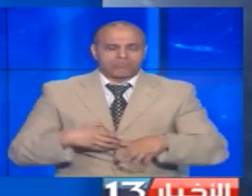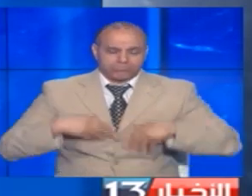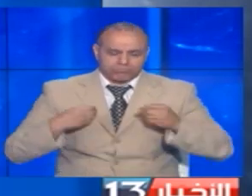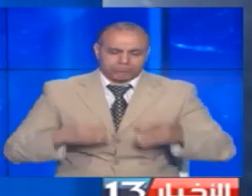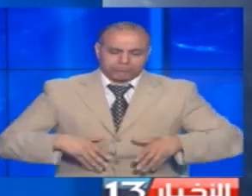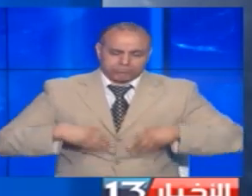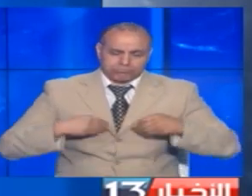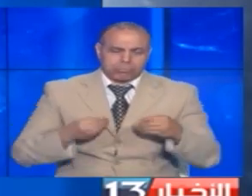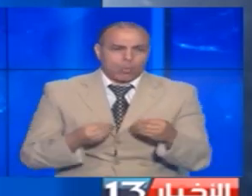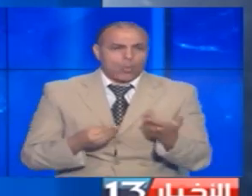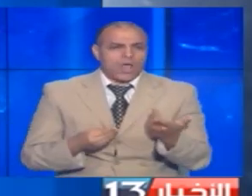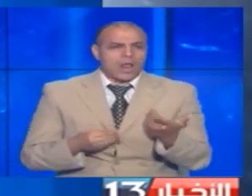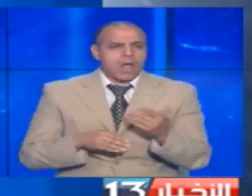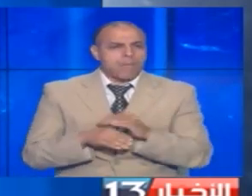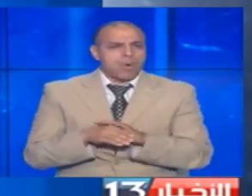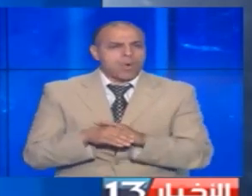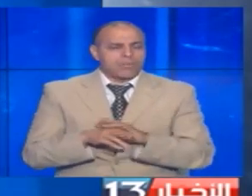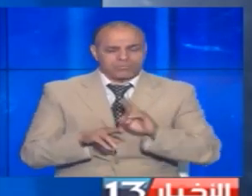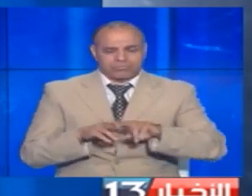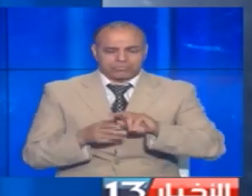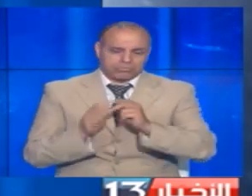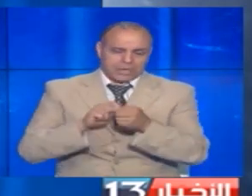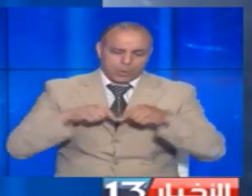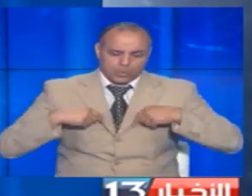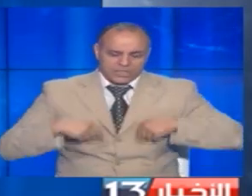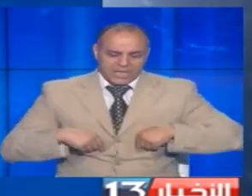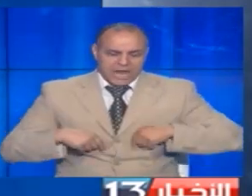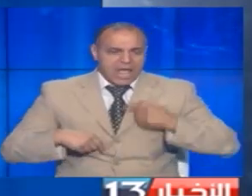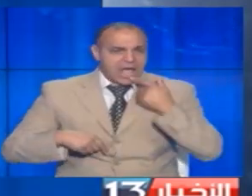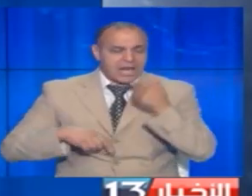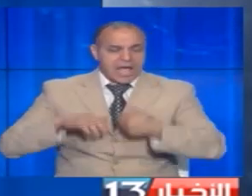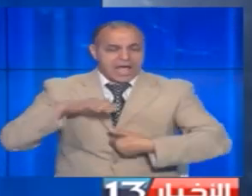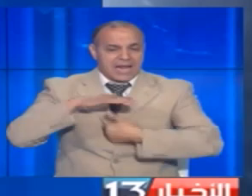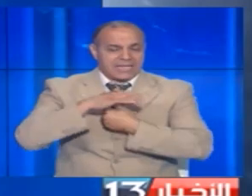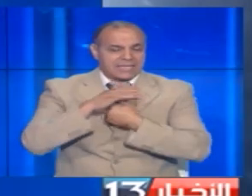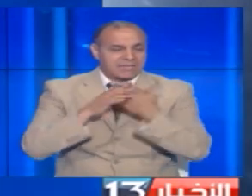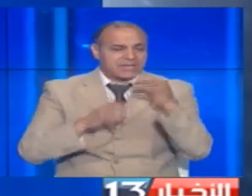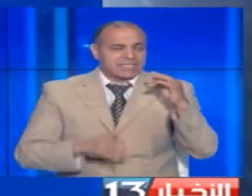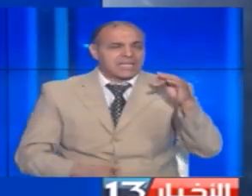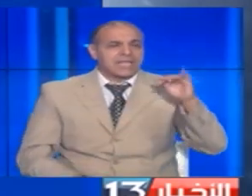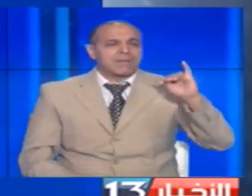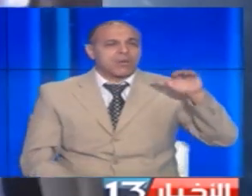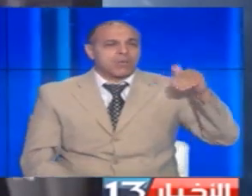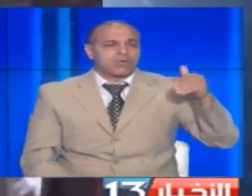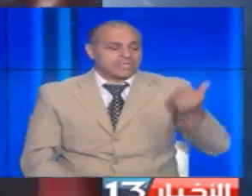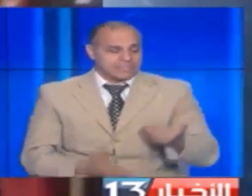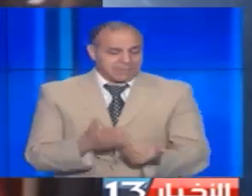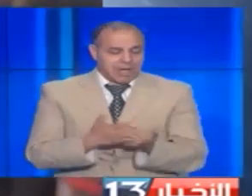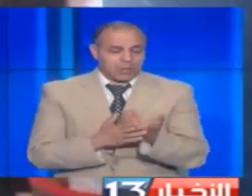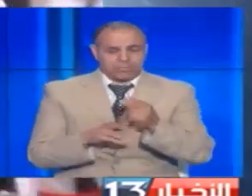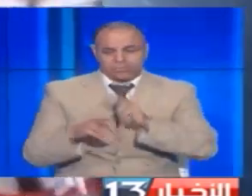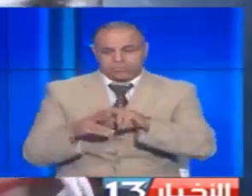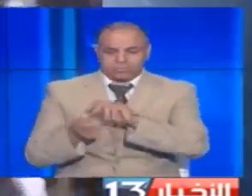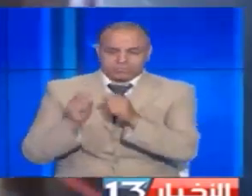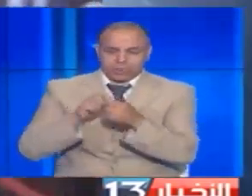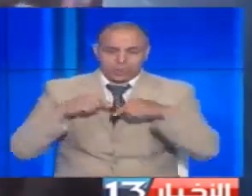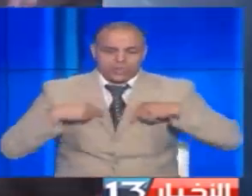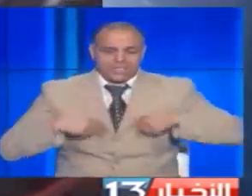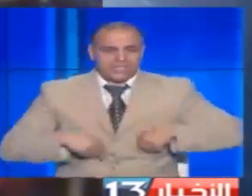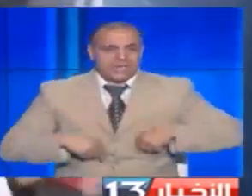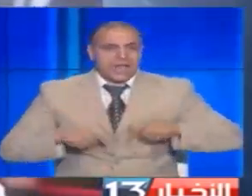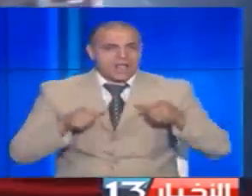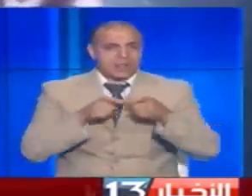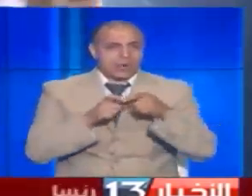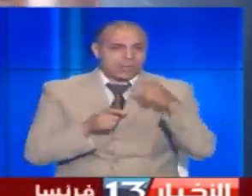المتتاليه وفي اطار تعديل اعلن الرئيس الفرنسي ايمانويل ما كان صباح اليوم تعديلا وزاريا في حكومه